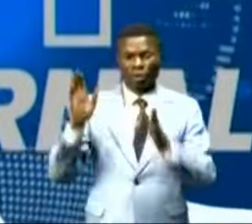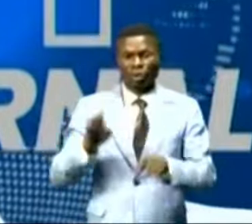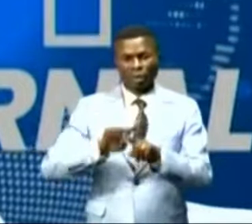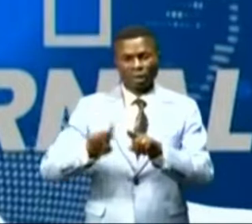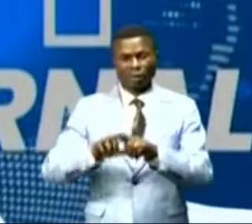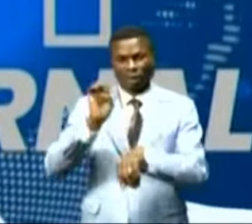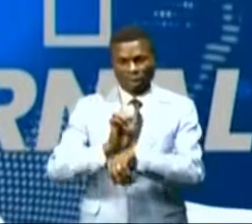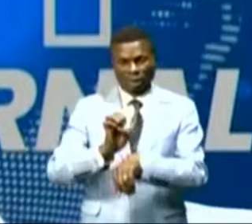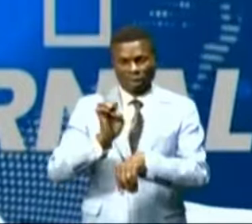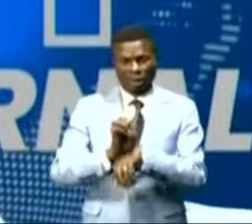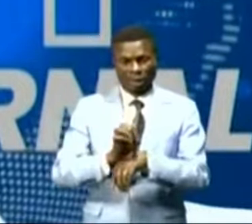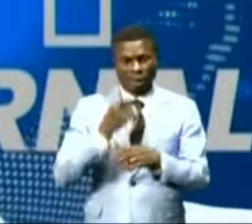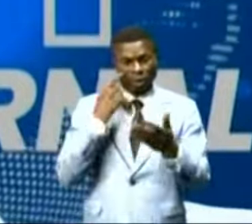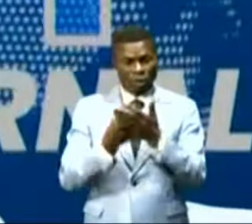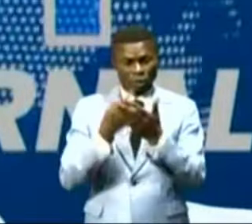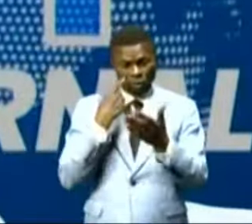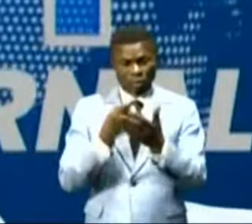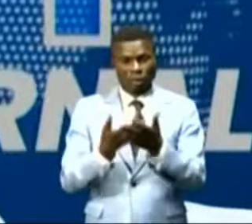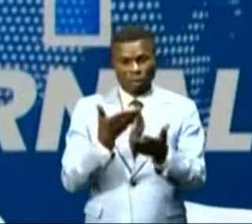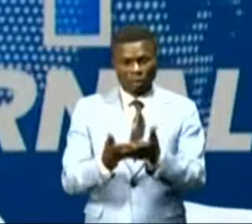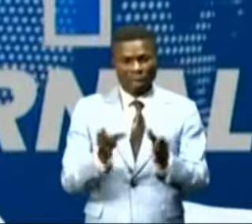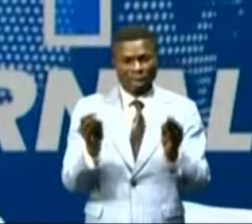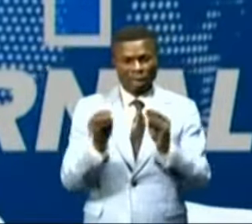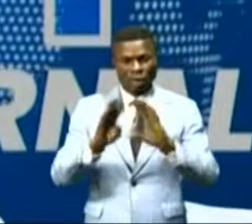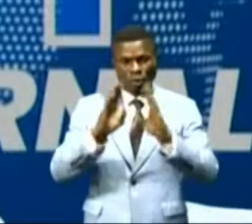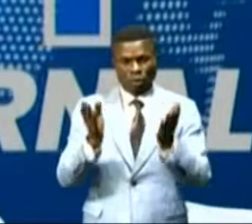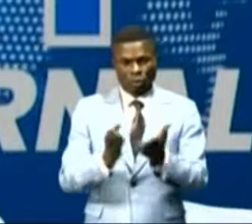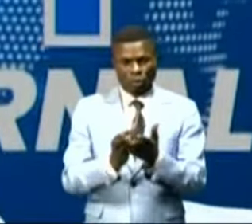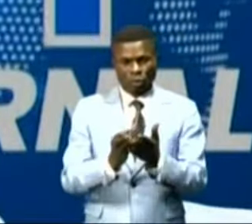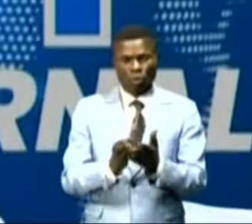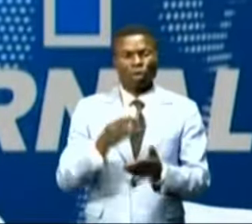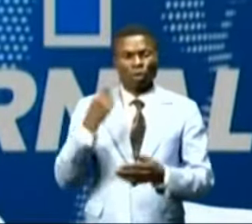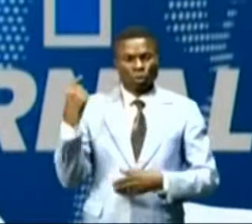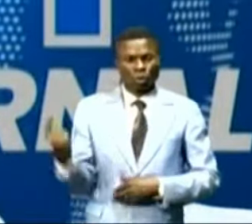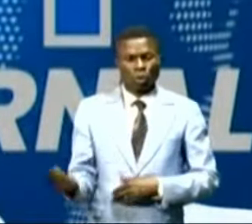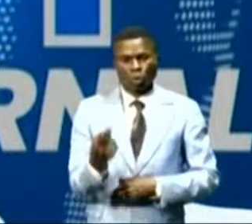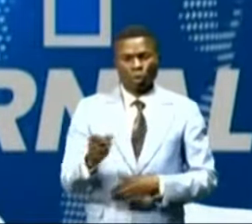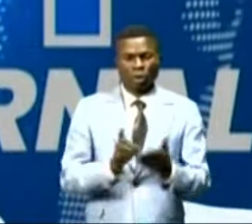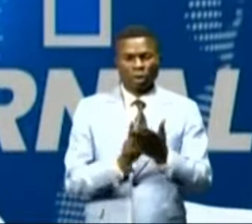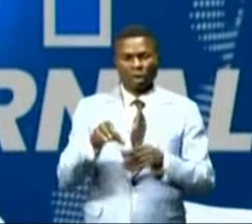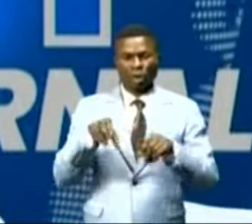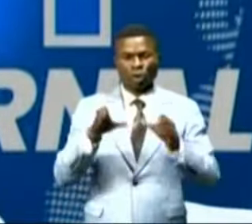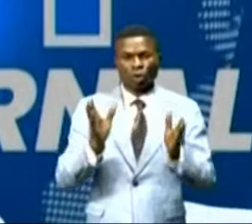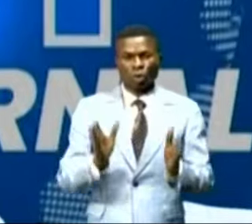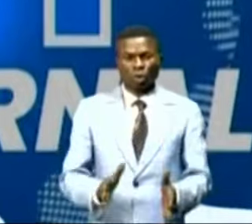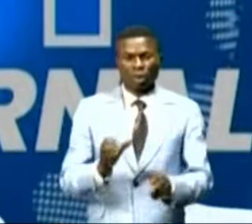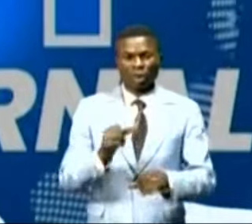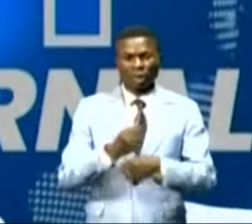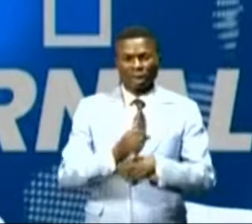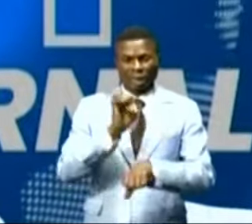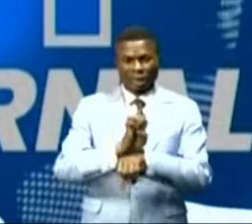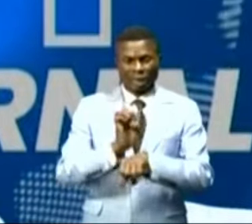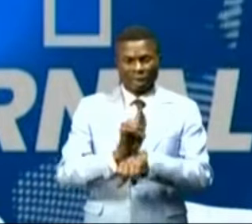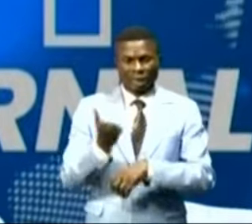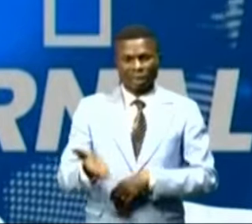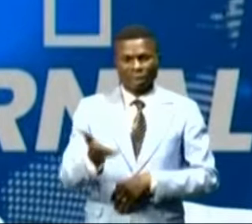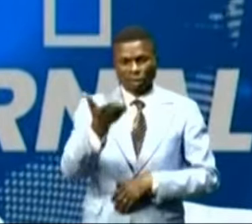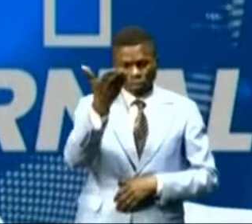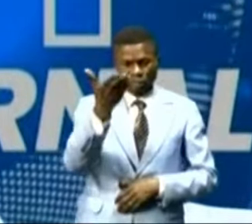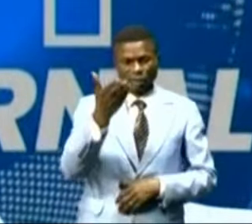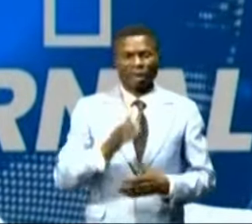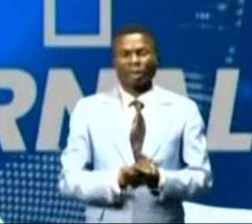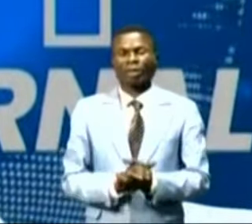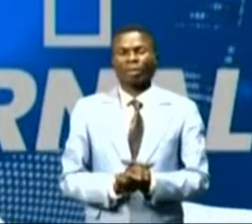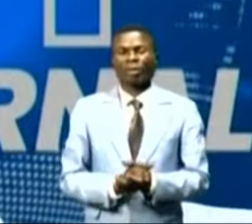religieux. Constant Mutamba a réuni ensuite la commission permanente du droit congolais sur la création d'ici peu d'un parquet financier.